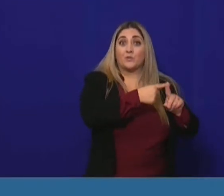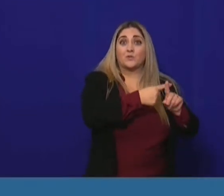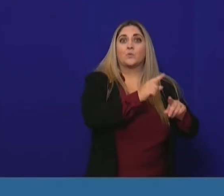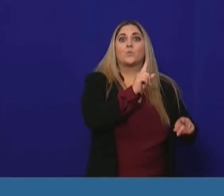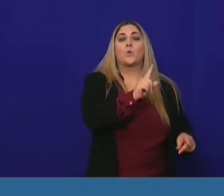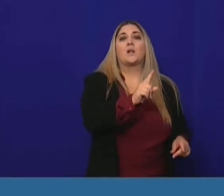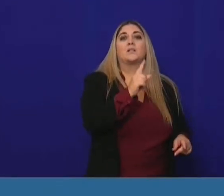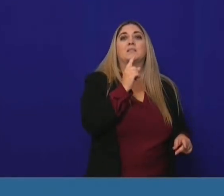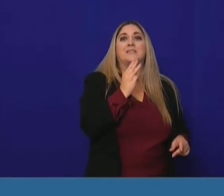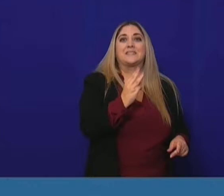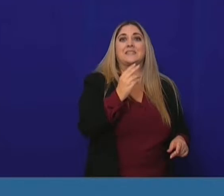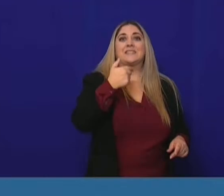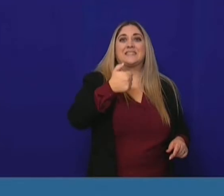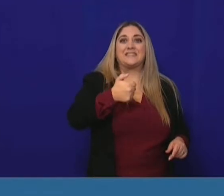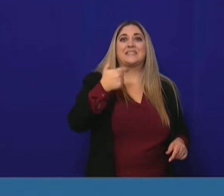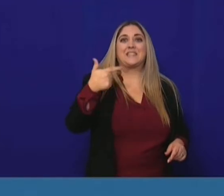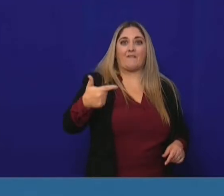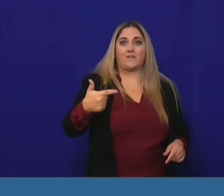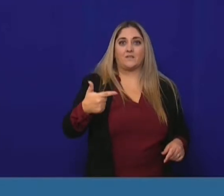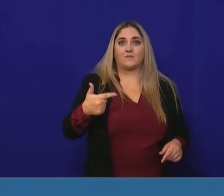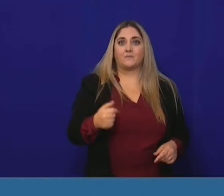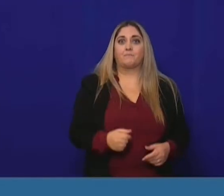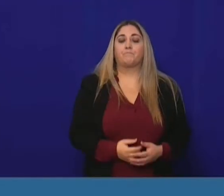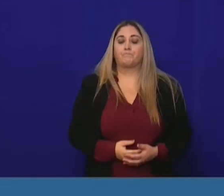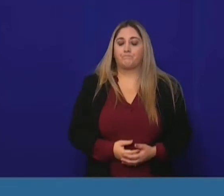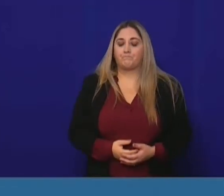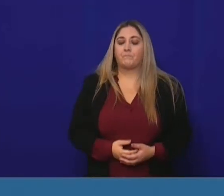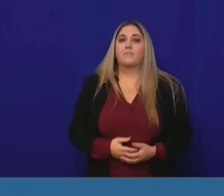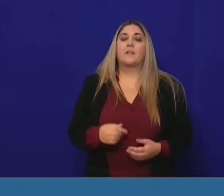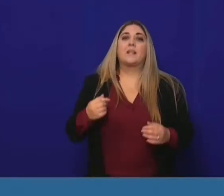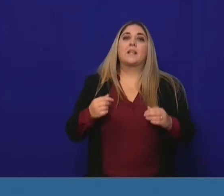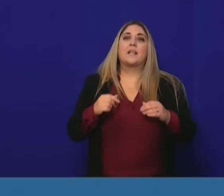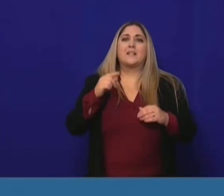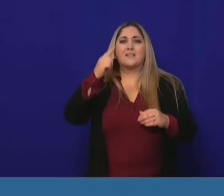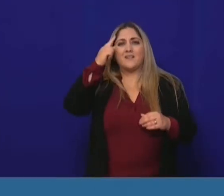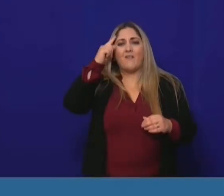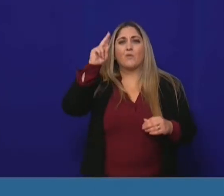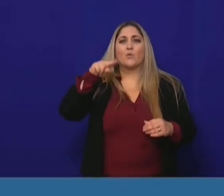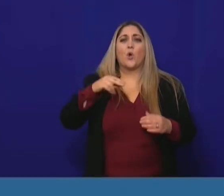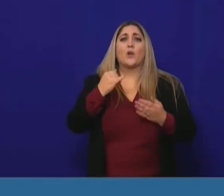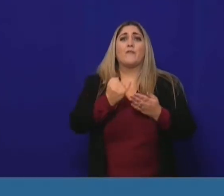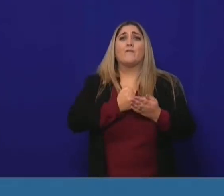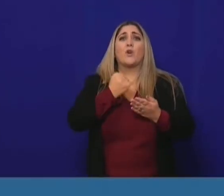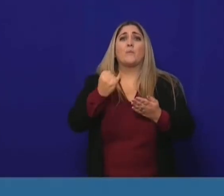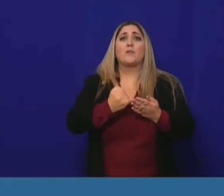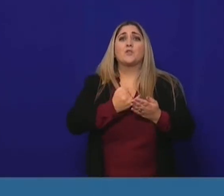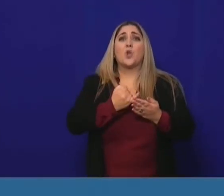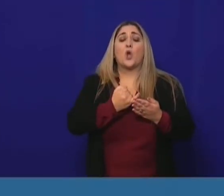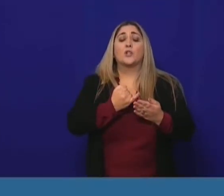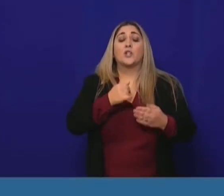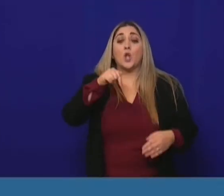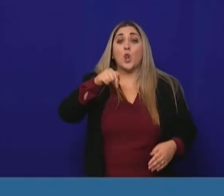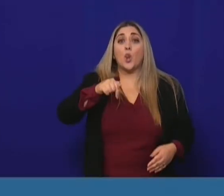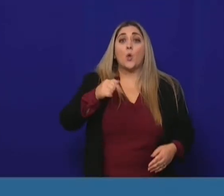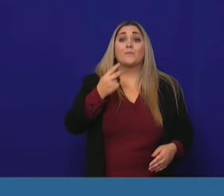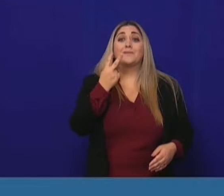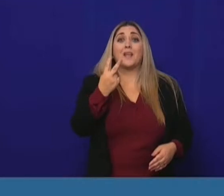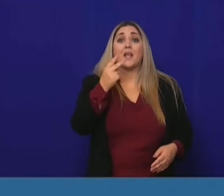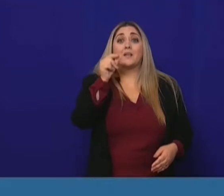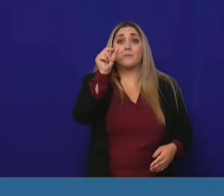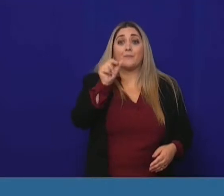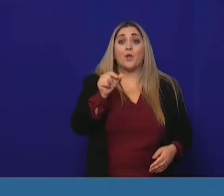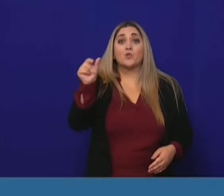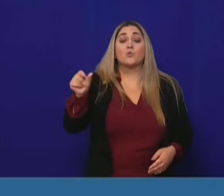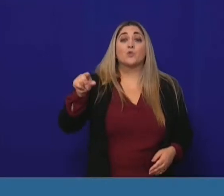2,167. Mill-aħħar ukoll aġġornamenti li kellna dwar l-imwiet, kellna żewġ imwiet oħrajn.